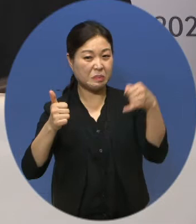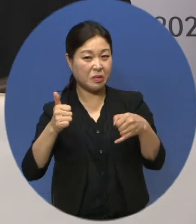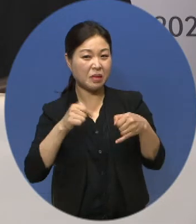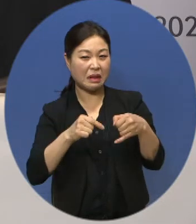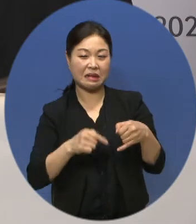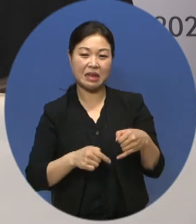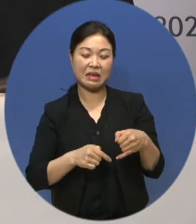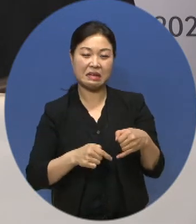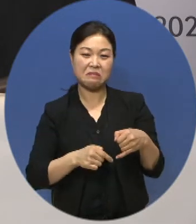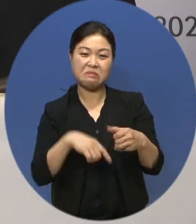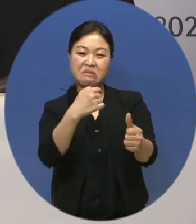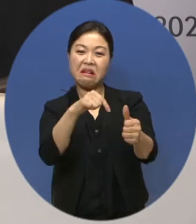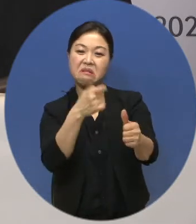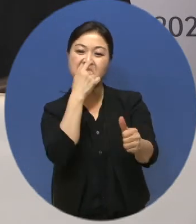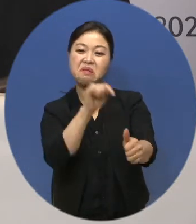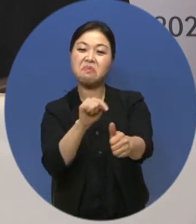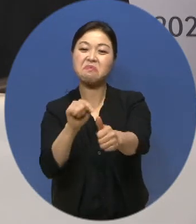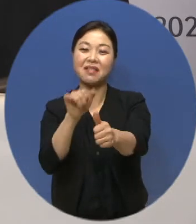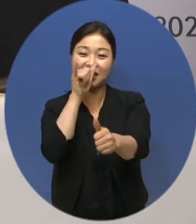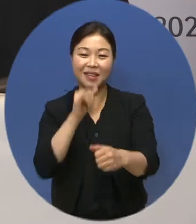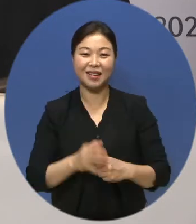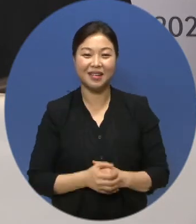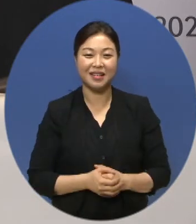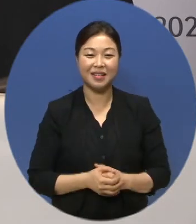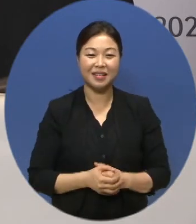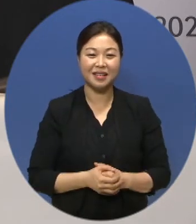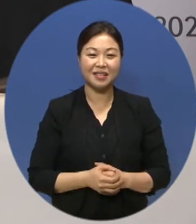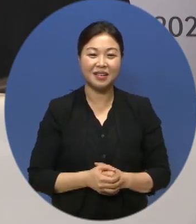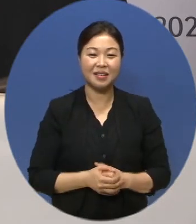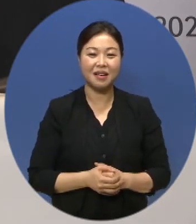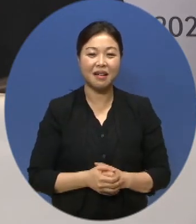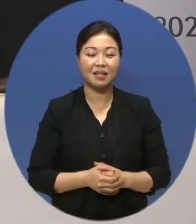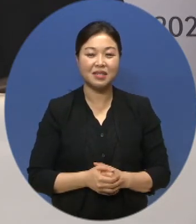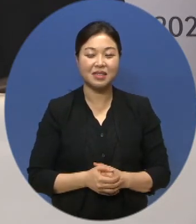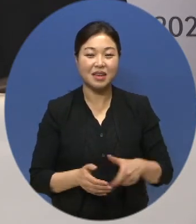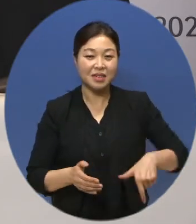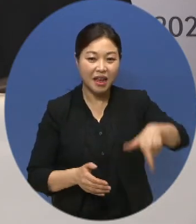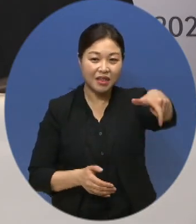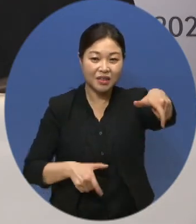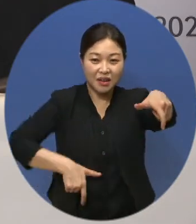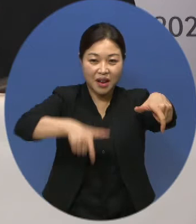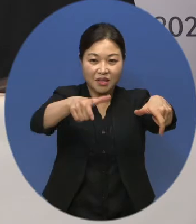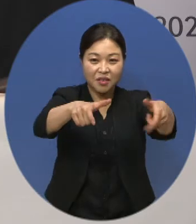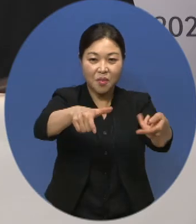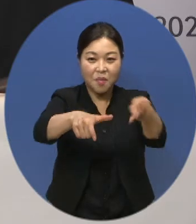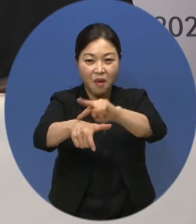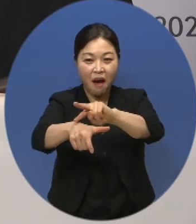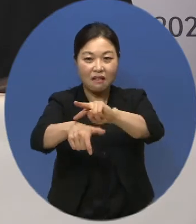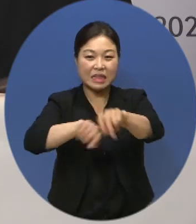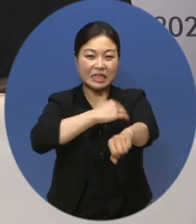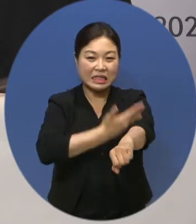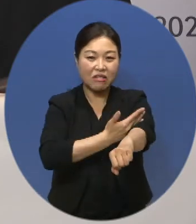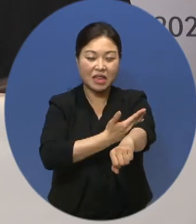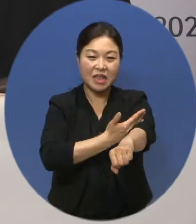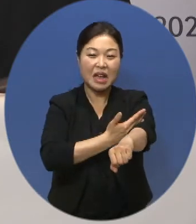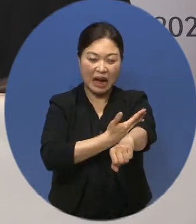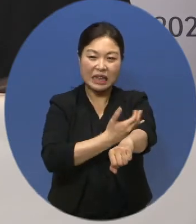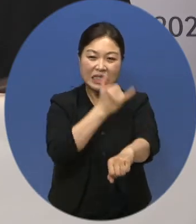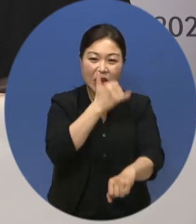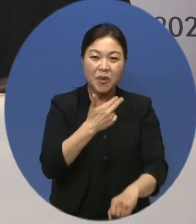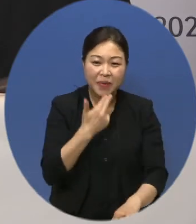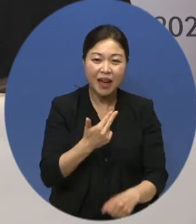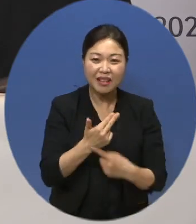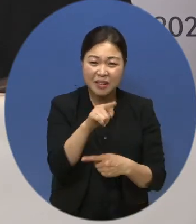막 코치 막 이런 거 좀 해주시고 네. 그리고 뭐가 이 레인에서 뭐 저 레인으로 뭐 넌 실력이 되네 안 되네 뭐 이런 식으로 싸우는 것도